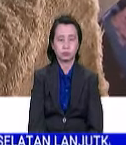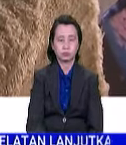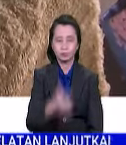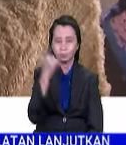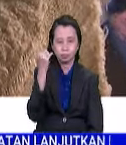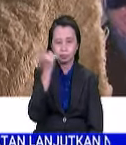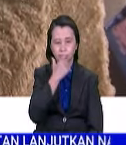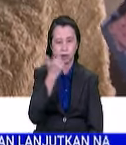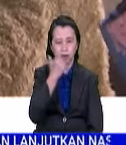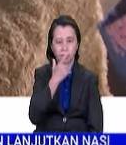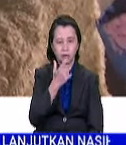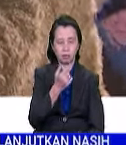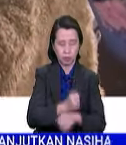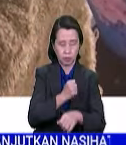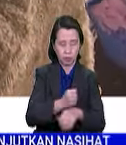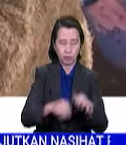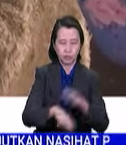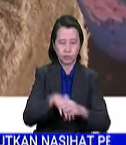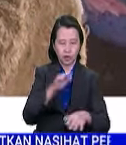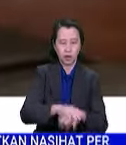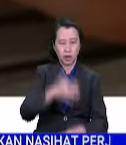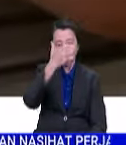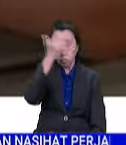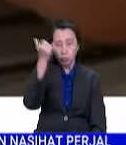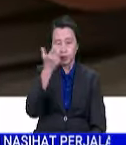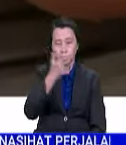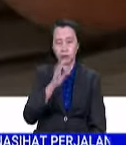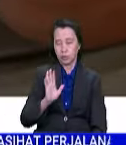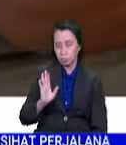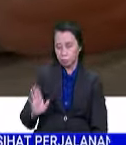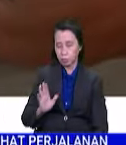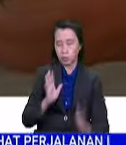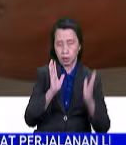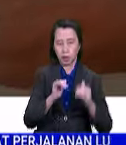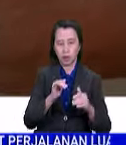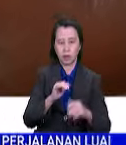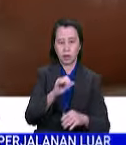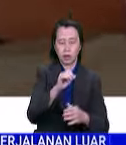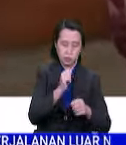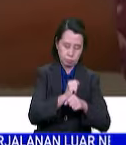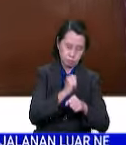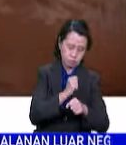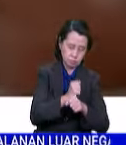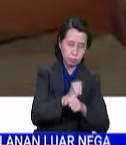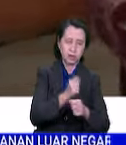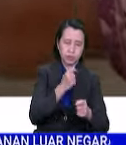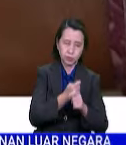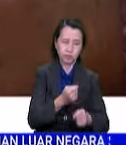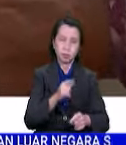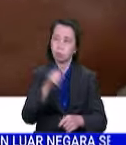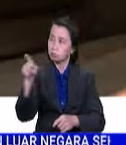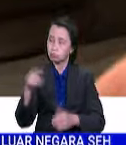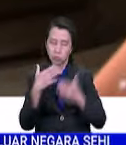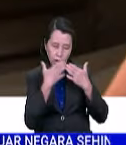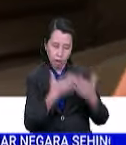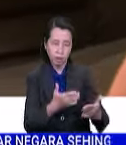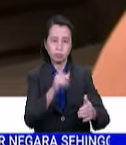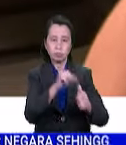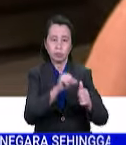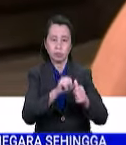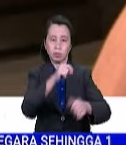mahu seni kraft tangan warisan dilupakan, Rokiah berharap seni ini tetap dihargai nilainya setiap